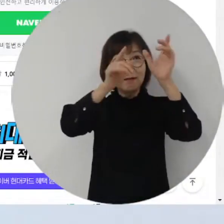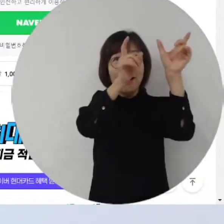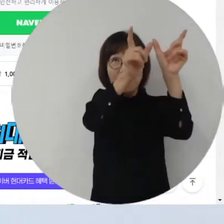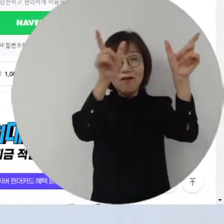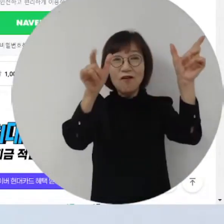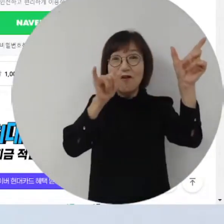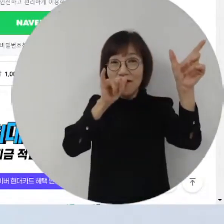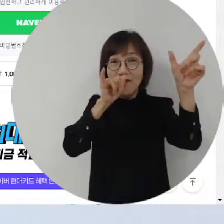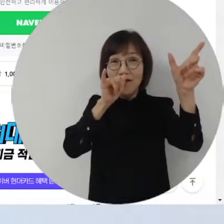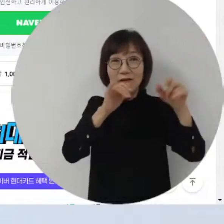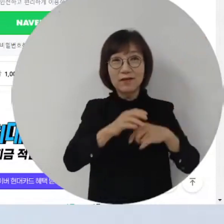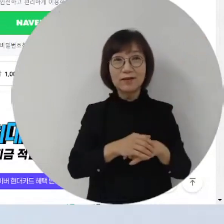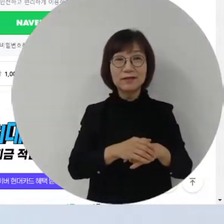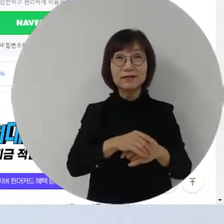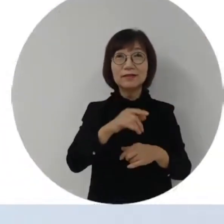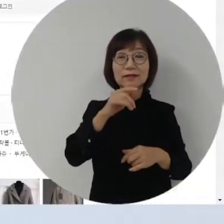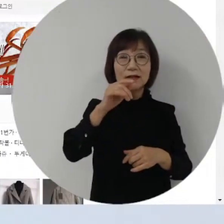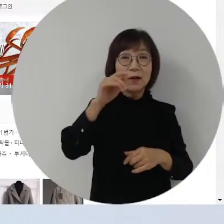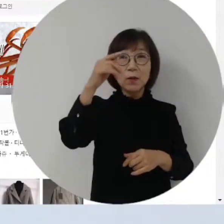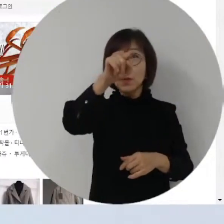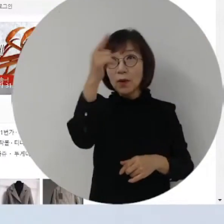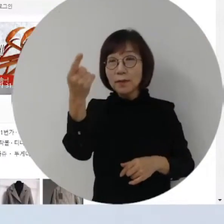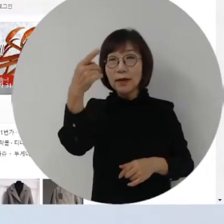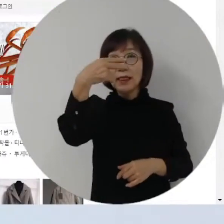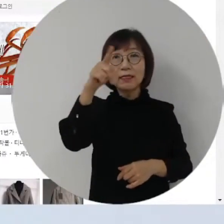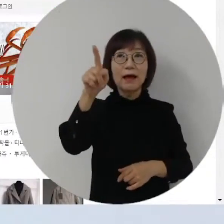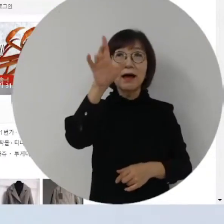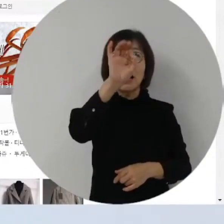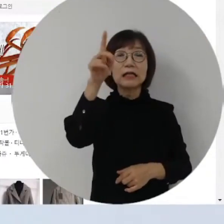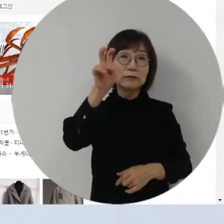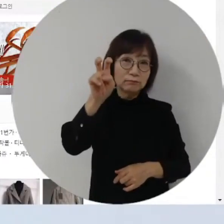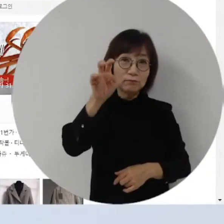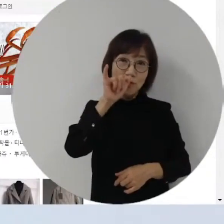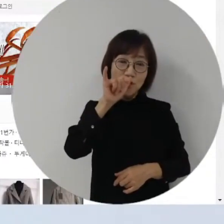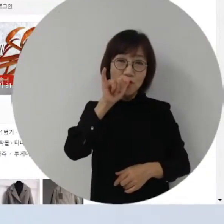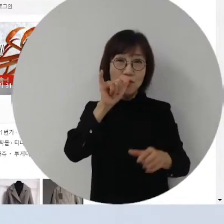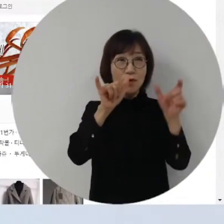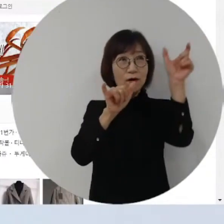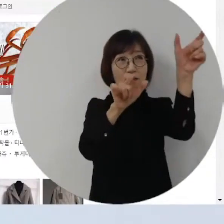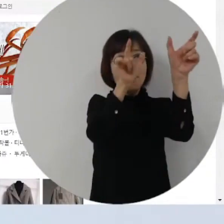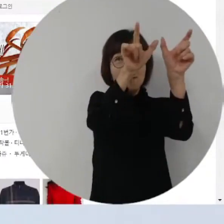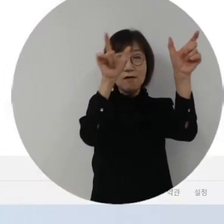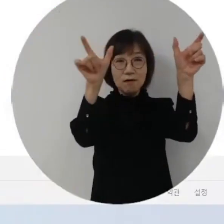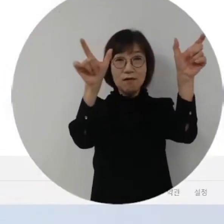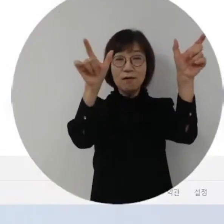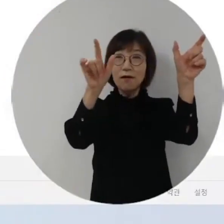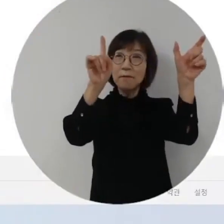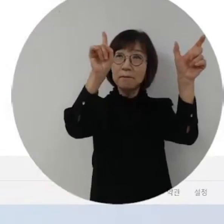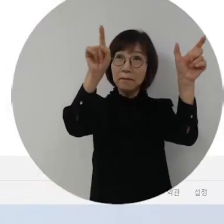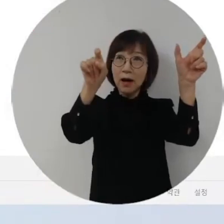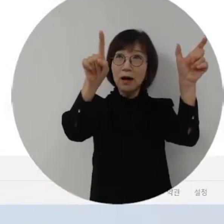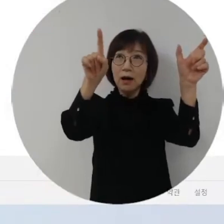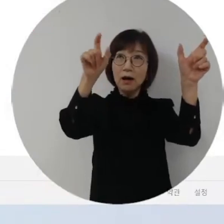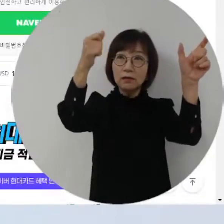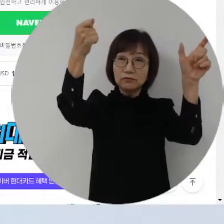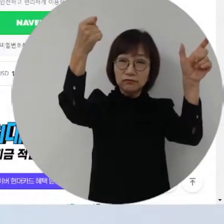3개의 포털 사이트를 한꺼번에 시작할 때 뜨게 하겠다라고 하면 이렇게 진행하시면 되겠죠.